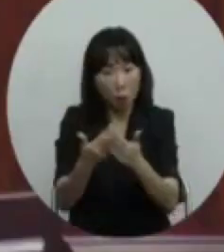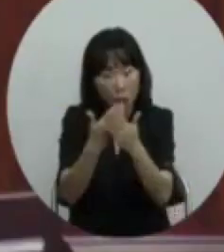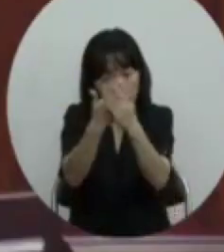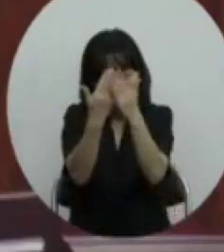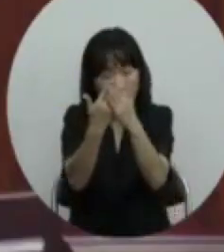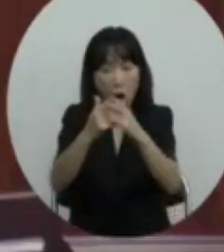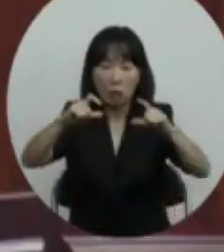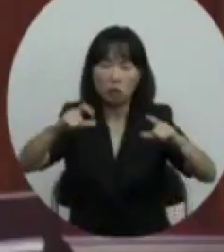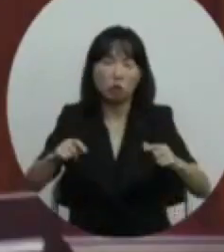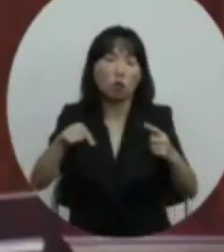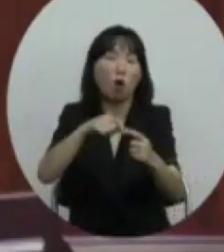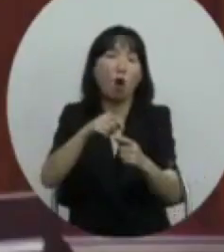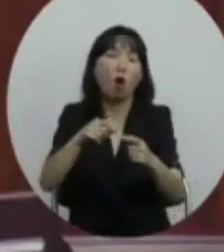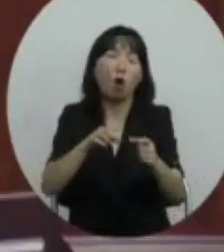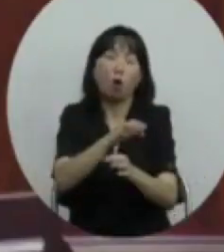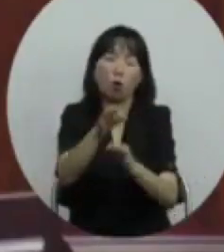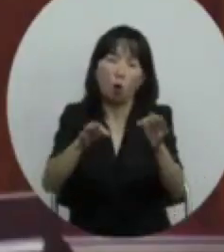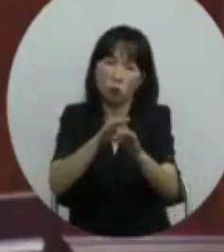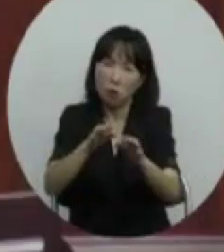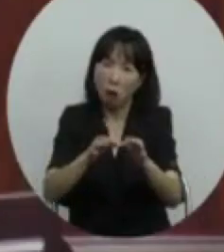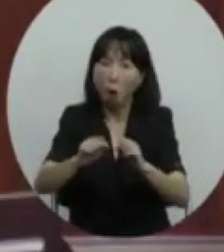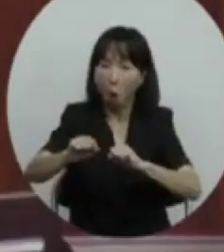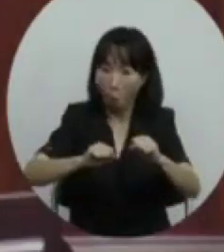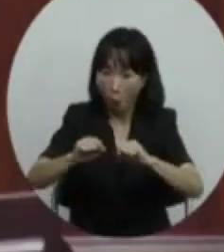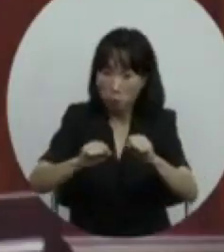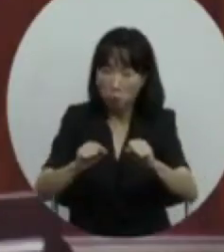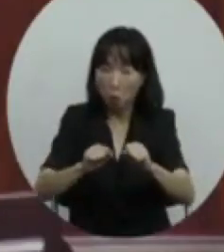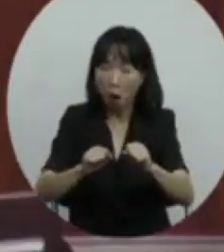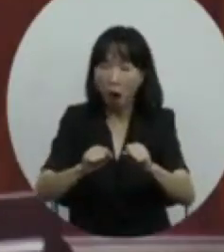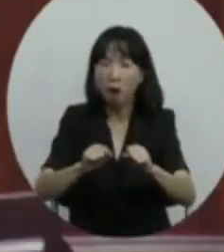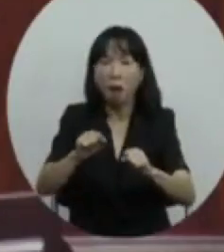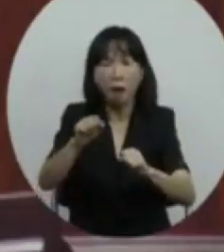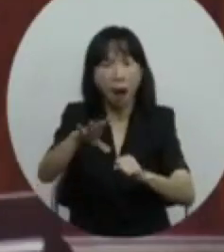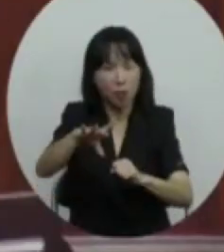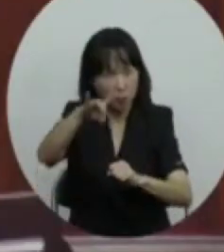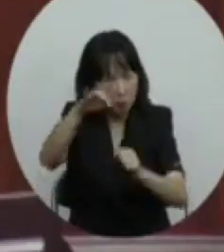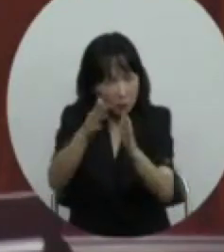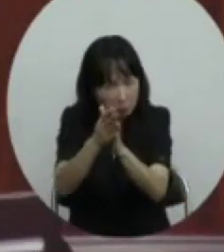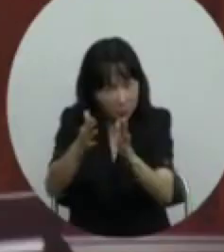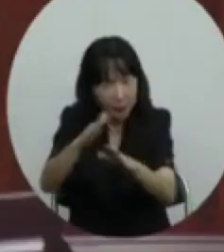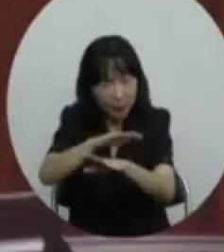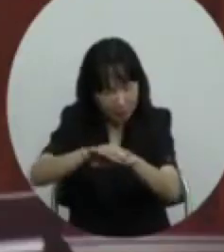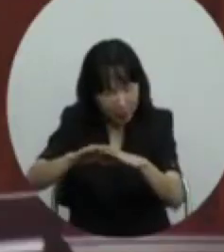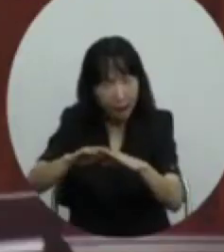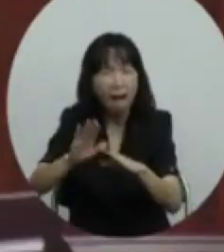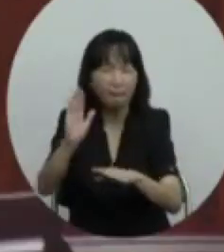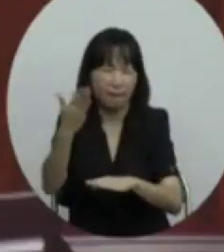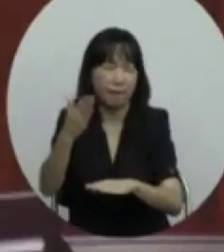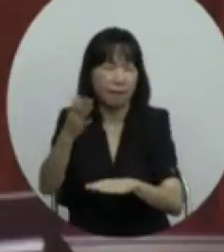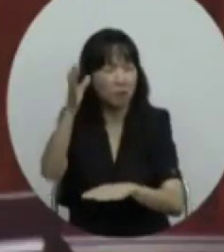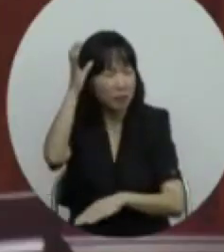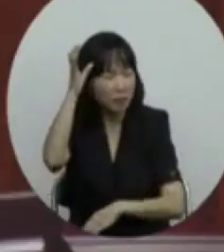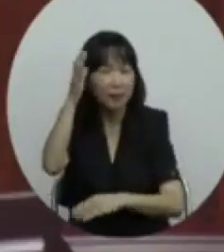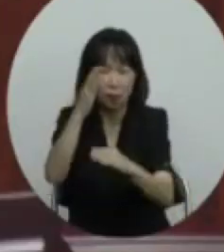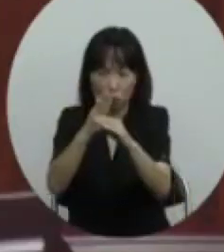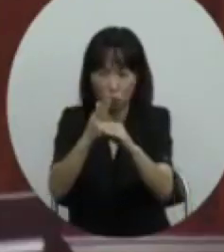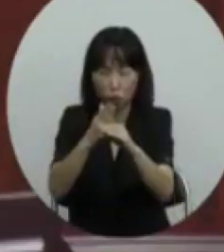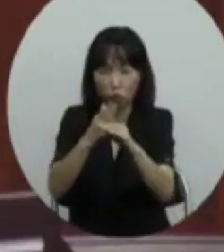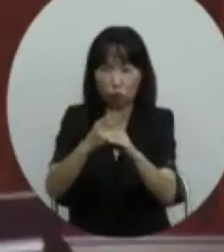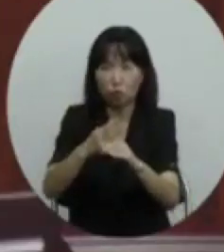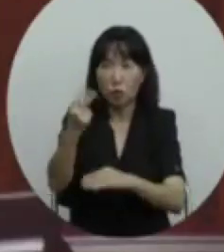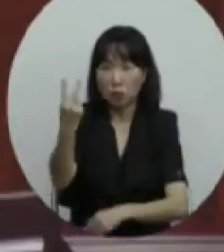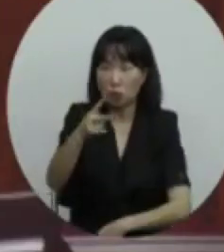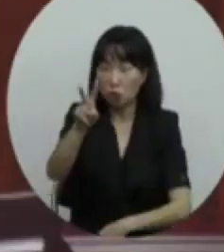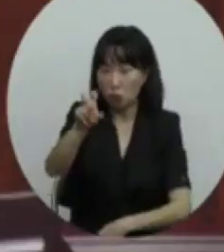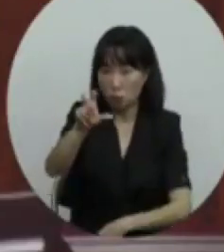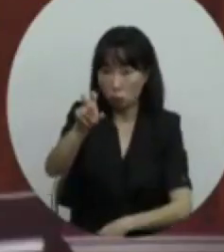경제 활성화에 마중물 역할을 하도록 기대하고 있습니다. 여주시는 2025년